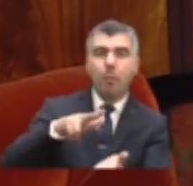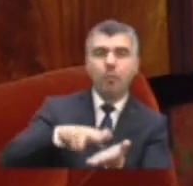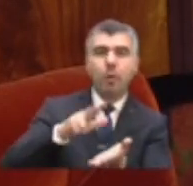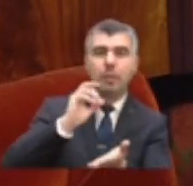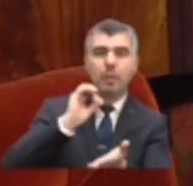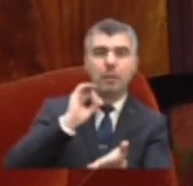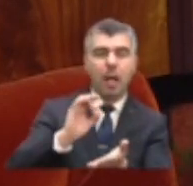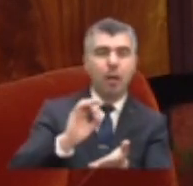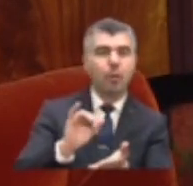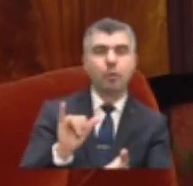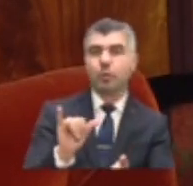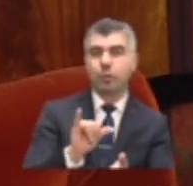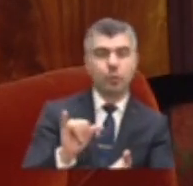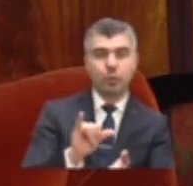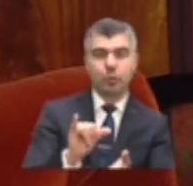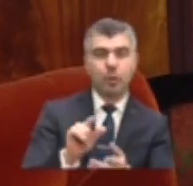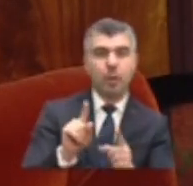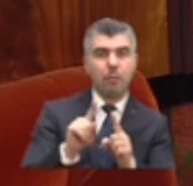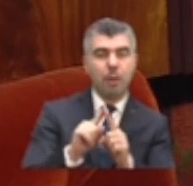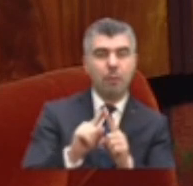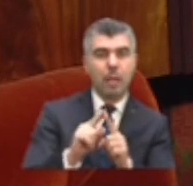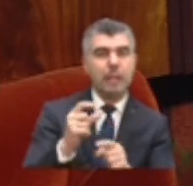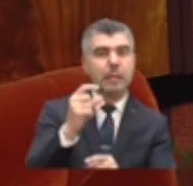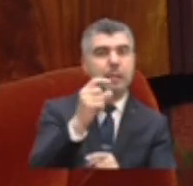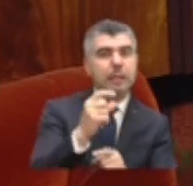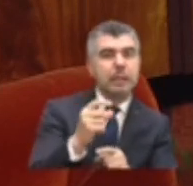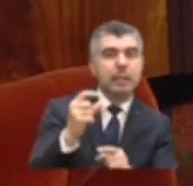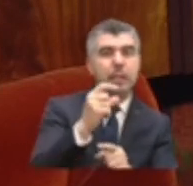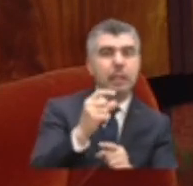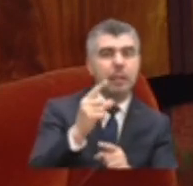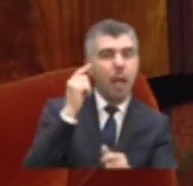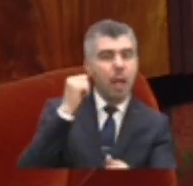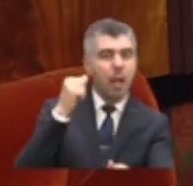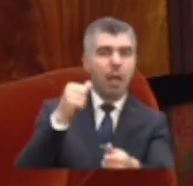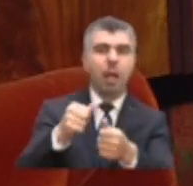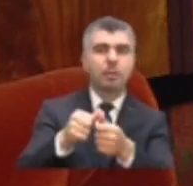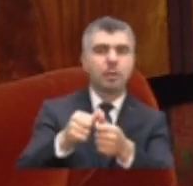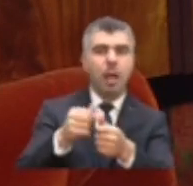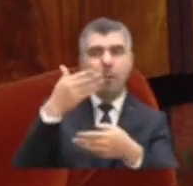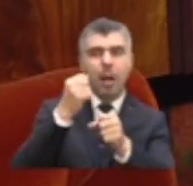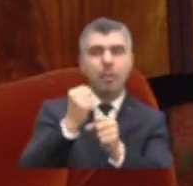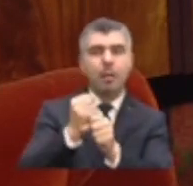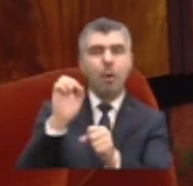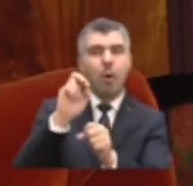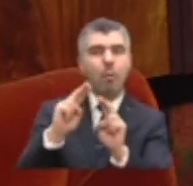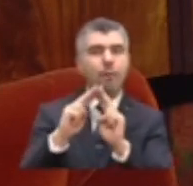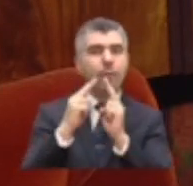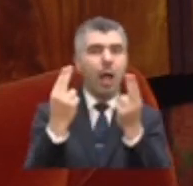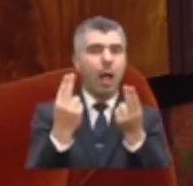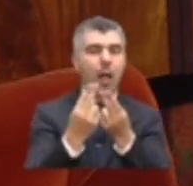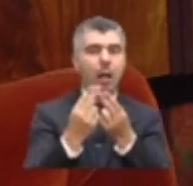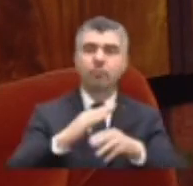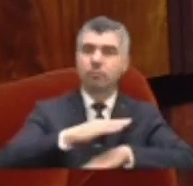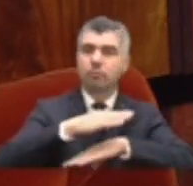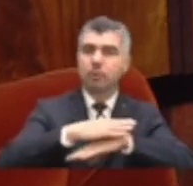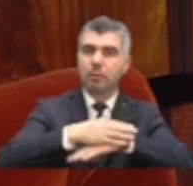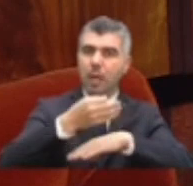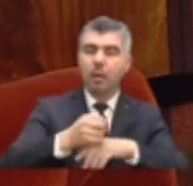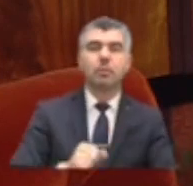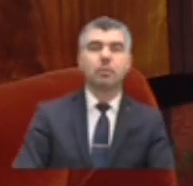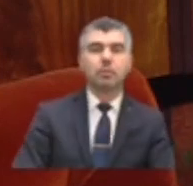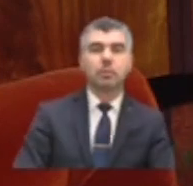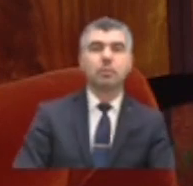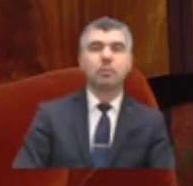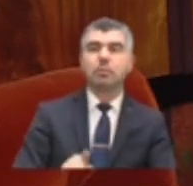المعول على تشبث المغاربة في الخارج بدينهم وبثوابتهم، ذلك لأن الوسائل